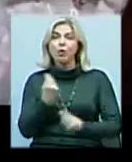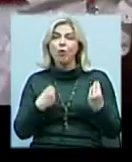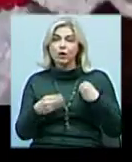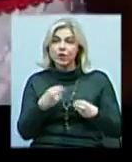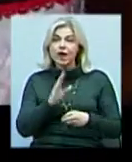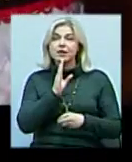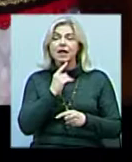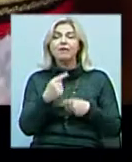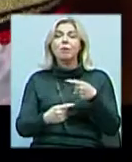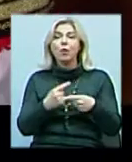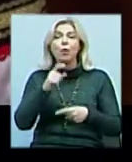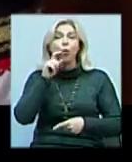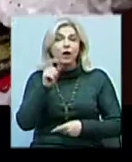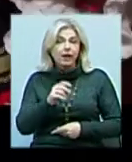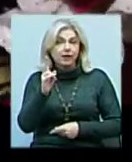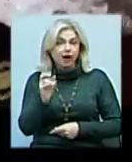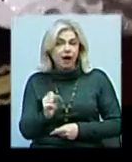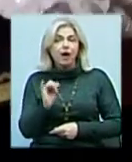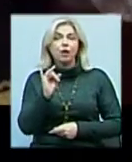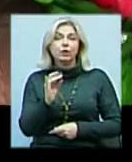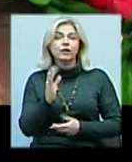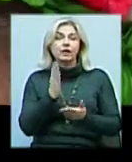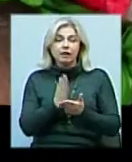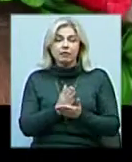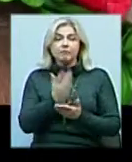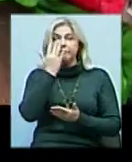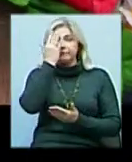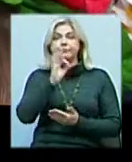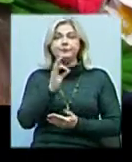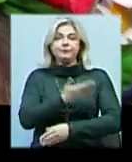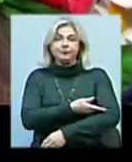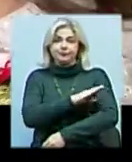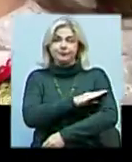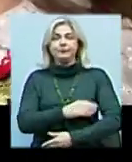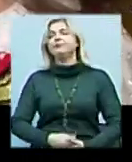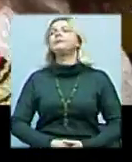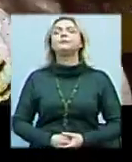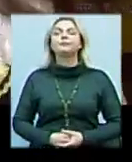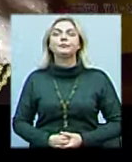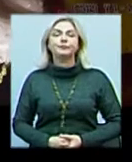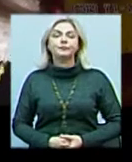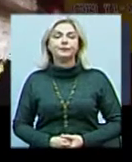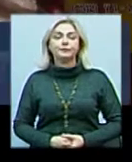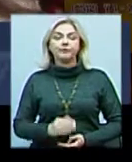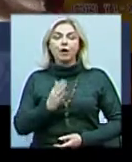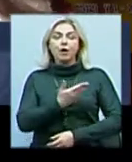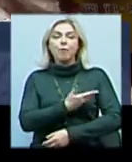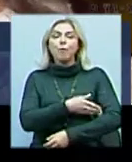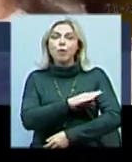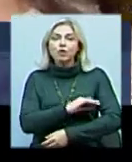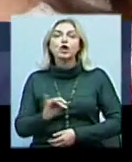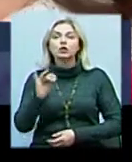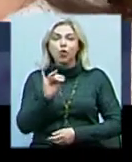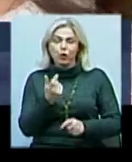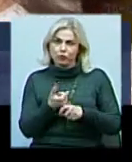Дівчина за походженням українка. Сьогодні розповідає про Польщу. Культура Польщі дуже